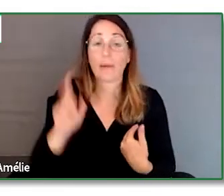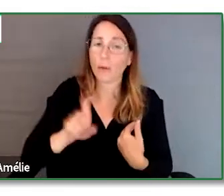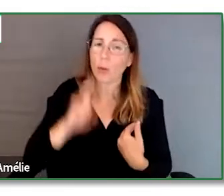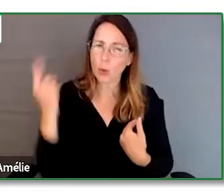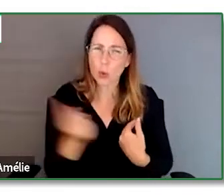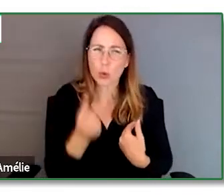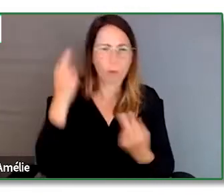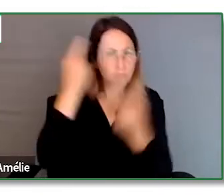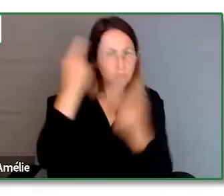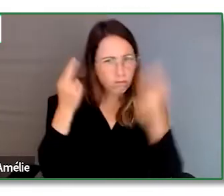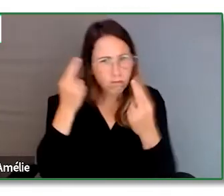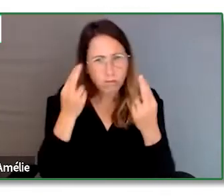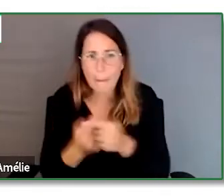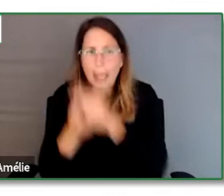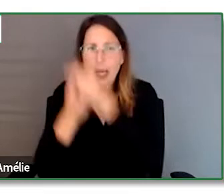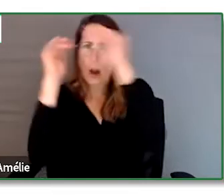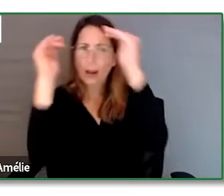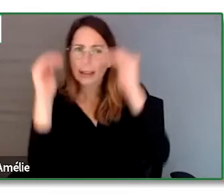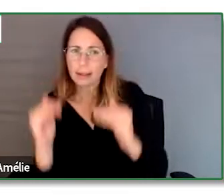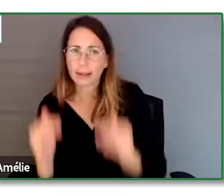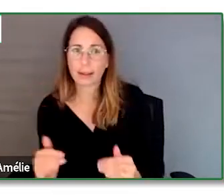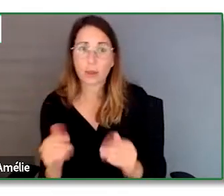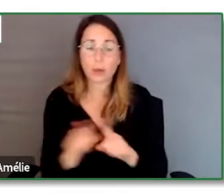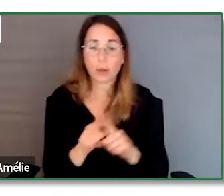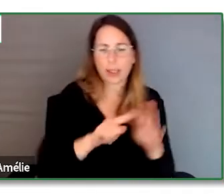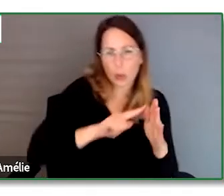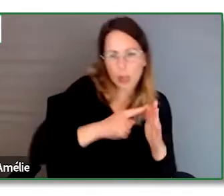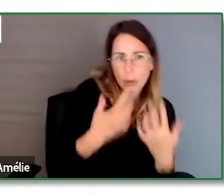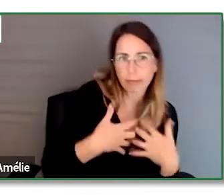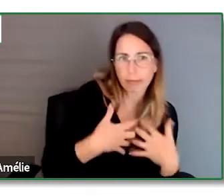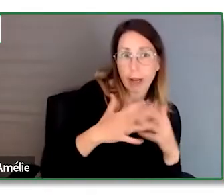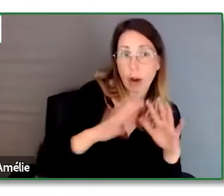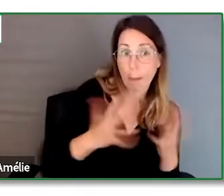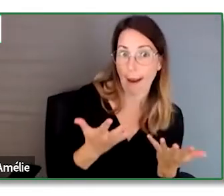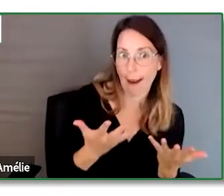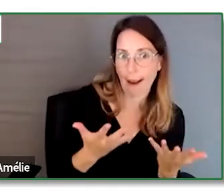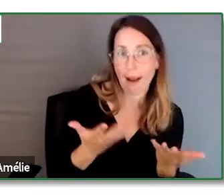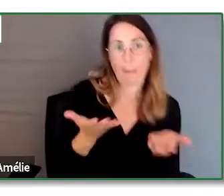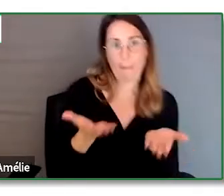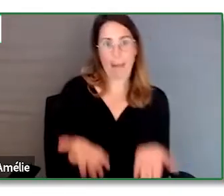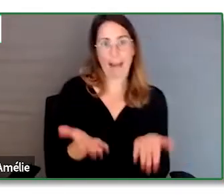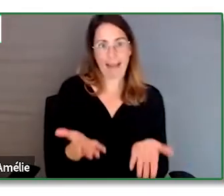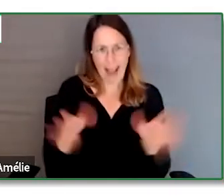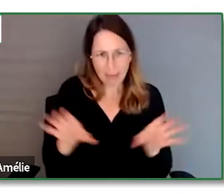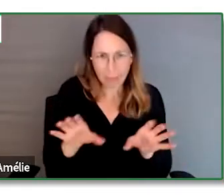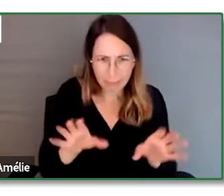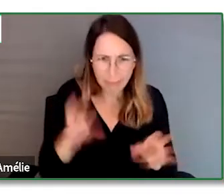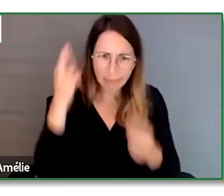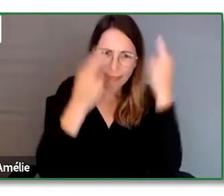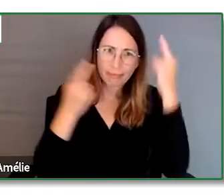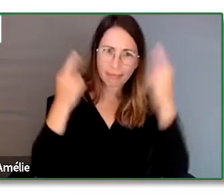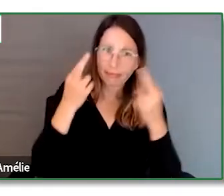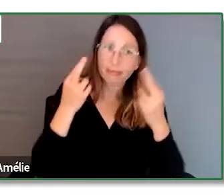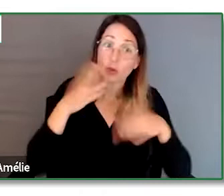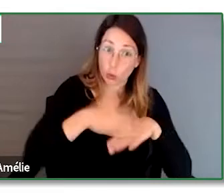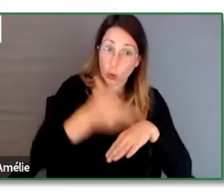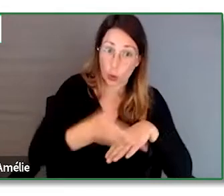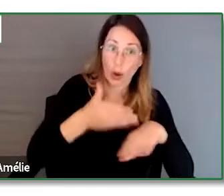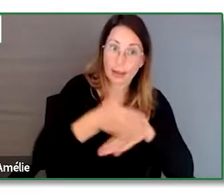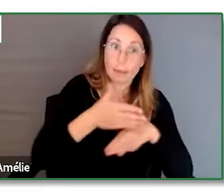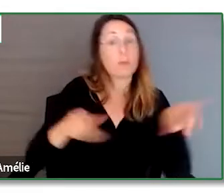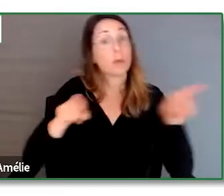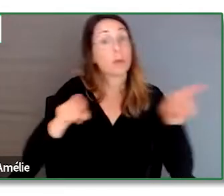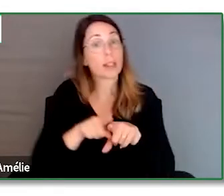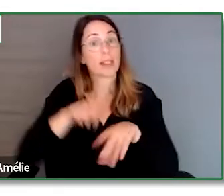point de départ. Actuellement, nous travaillons au Bureau national sur la question, mais nous travaillons également dans notre unité sur le site